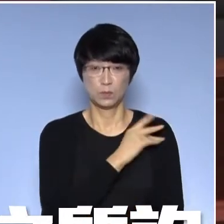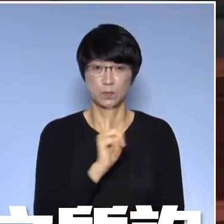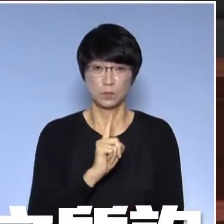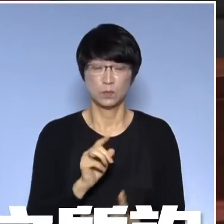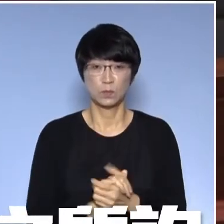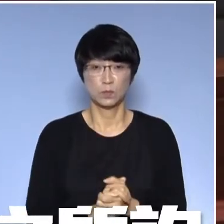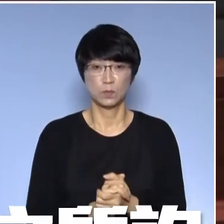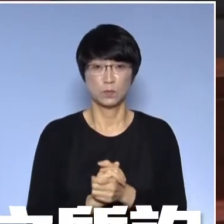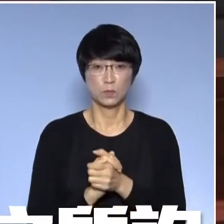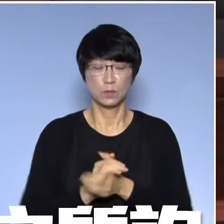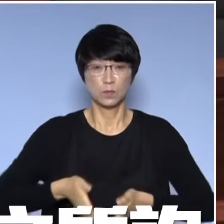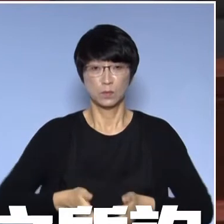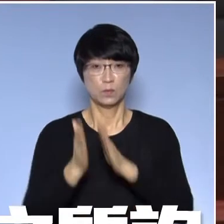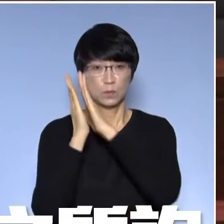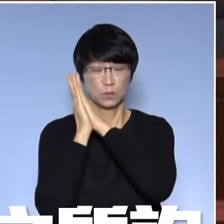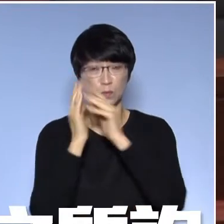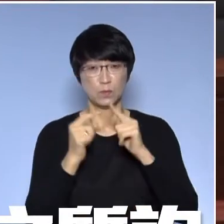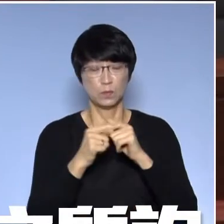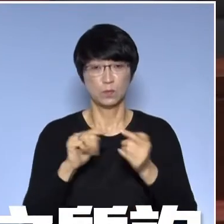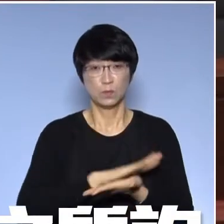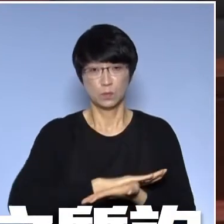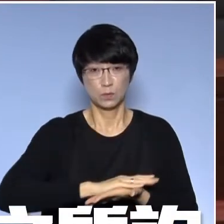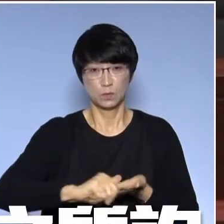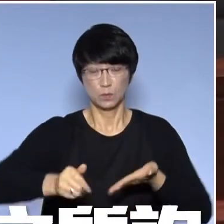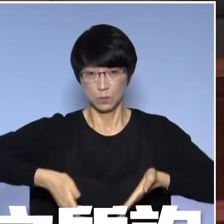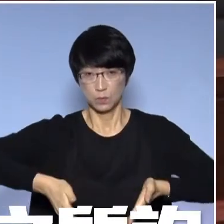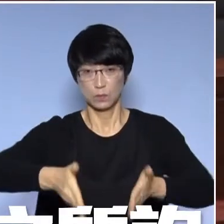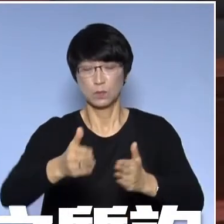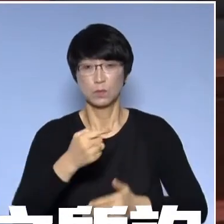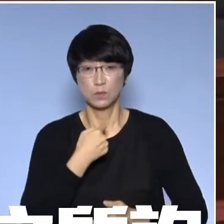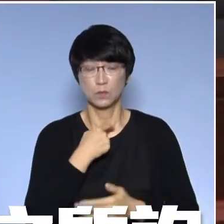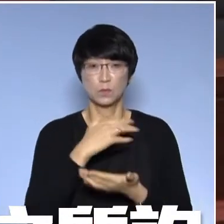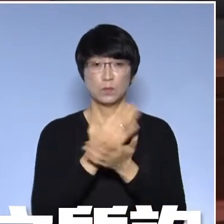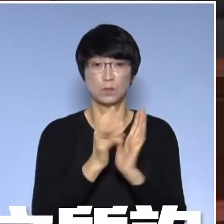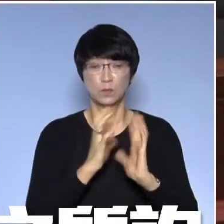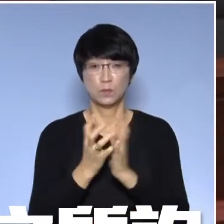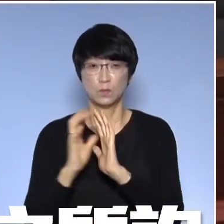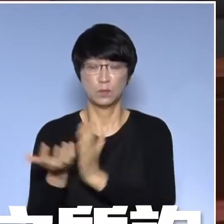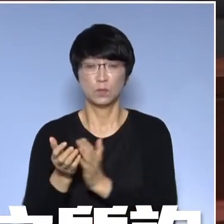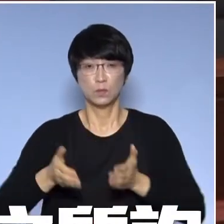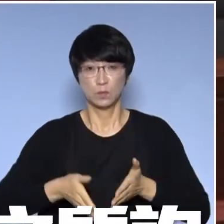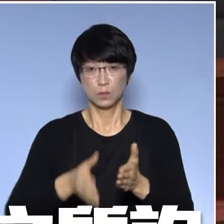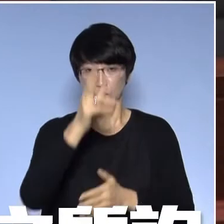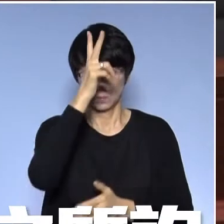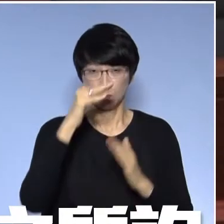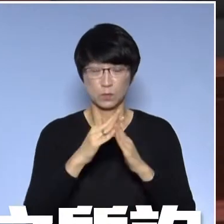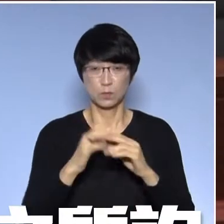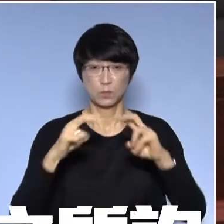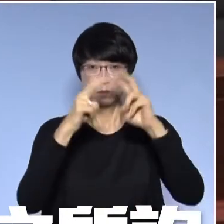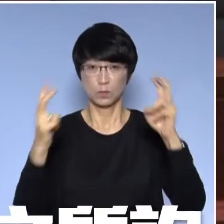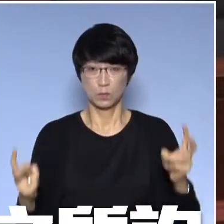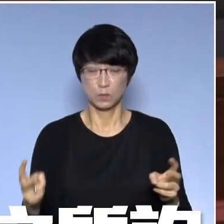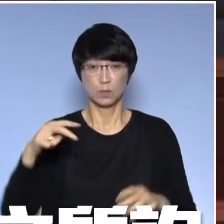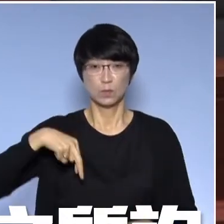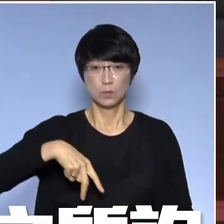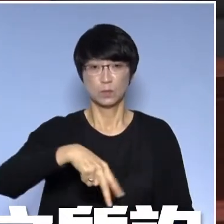者聚集嘅地方嘅環境衞生啦。其實仲有其他好多唔同部門，包括例如路政署係負責天橋同行人道